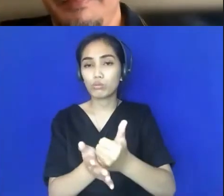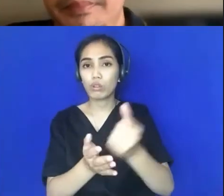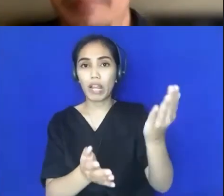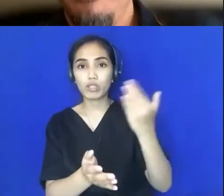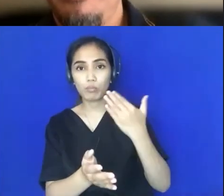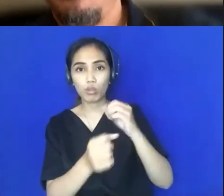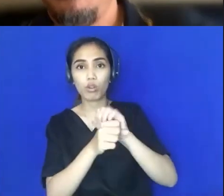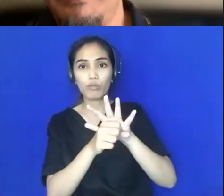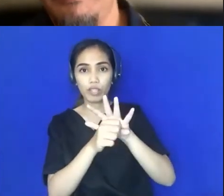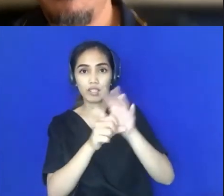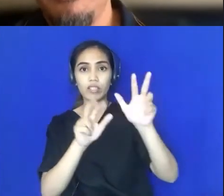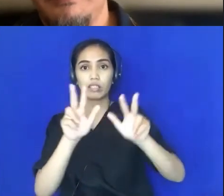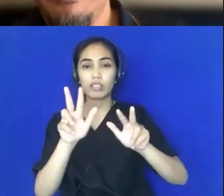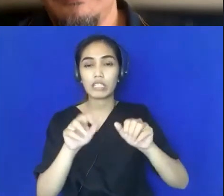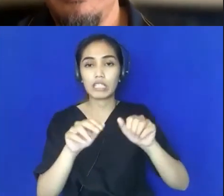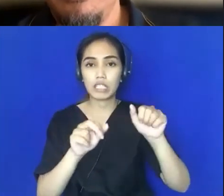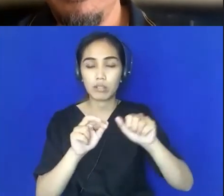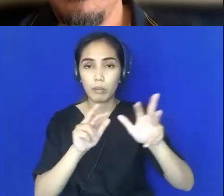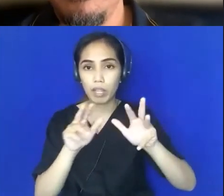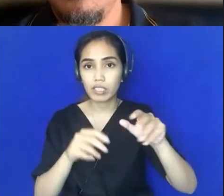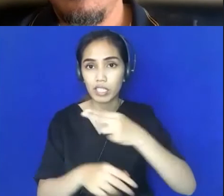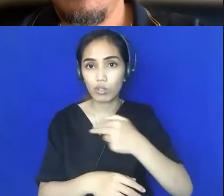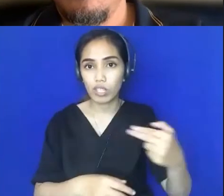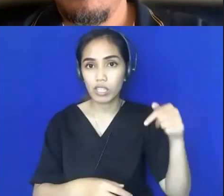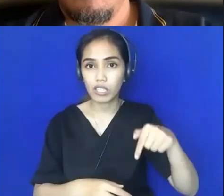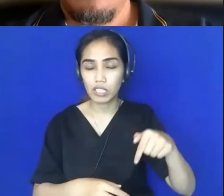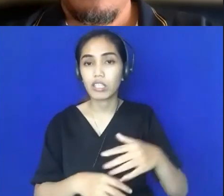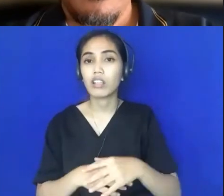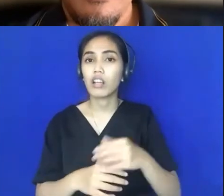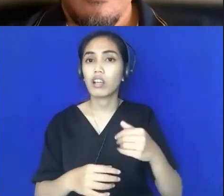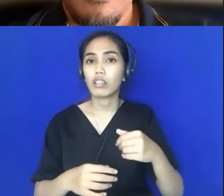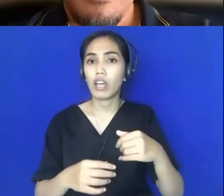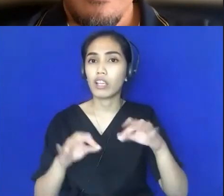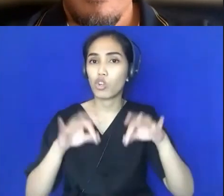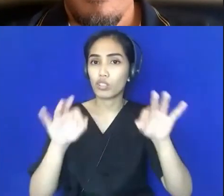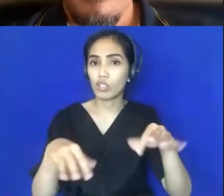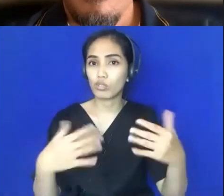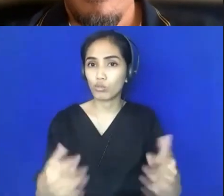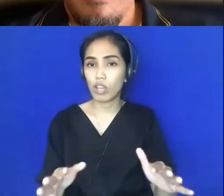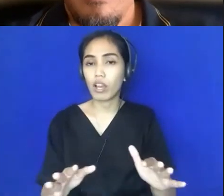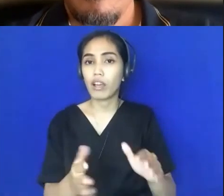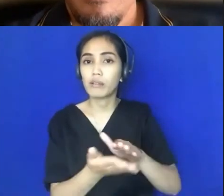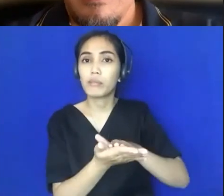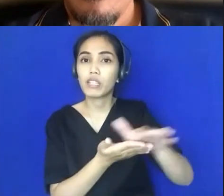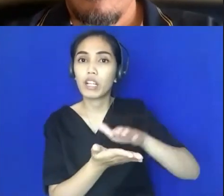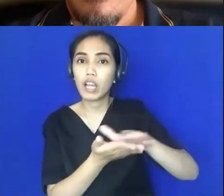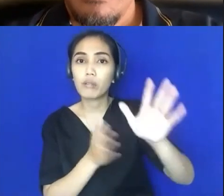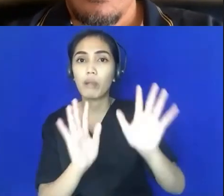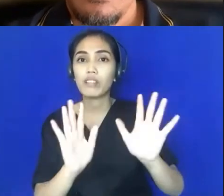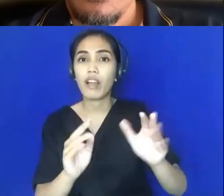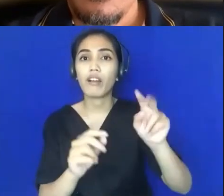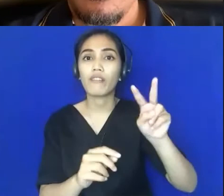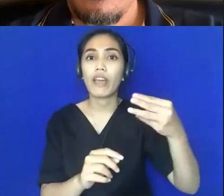know, in the last few weeks, we've delivered 1,000 ventilators, oxygen tanks, oxygen generators,